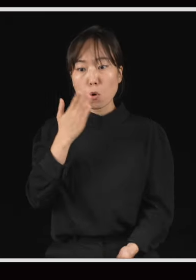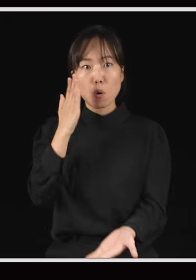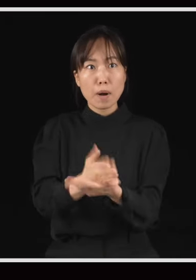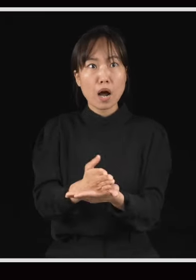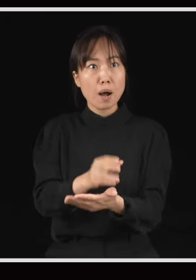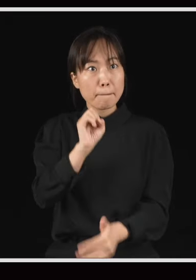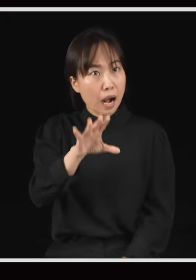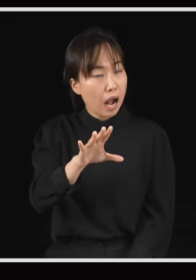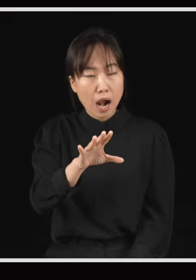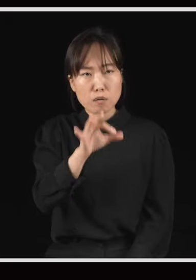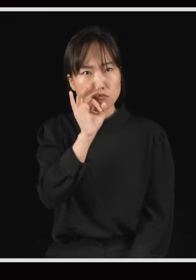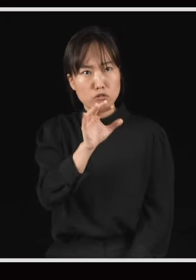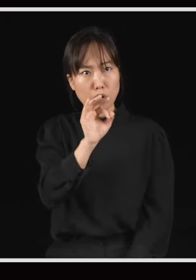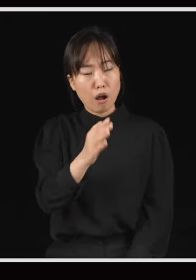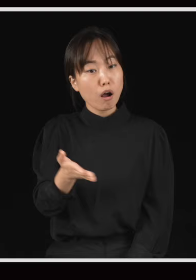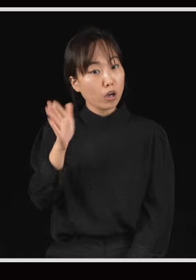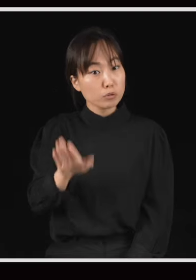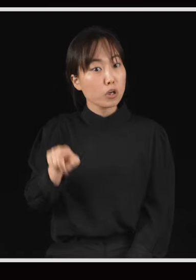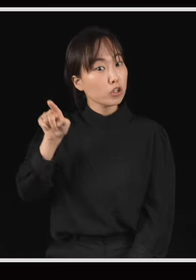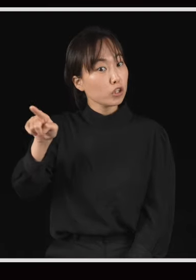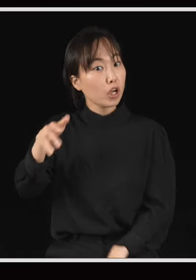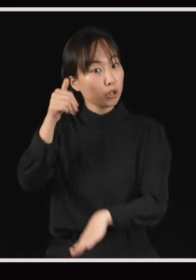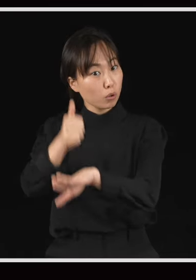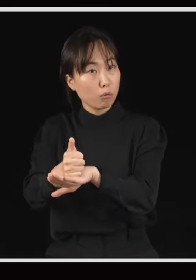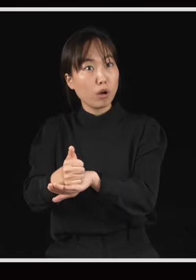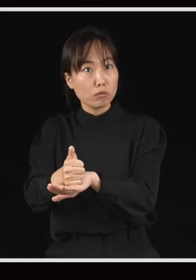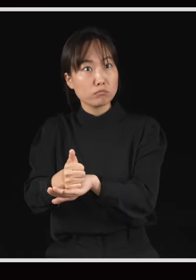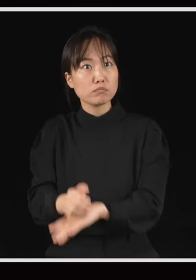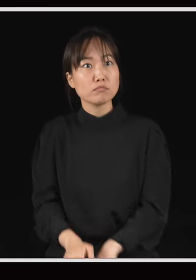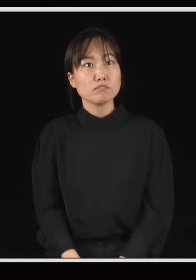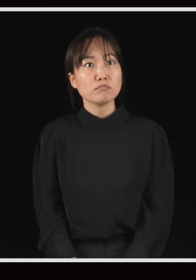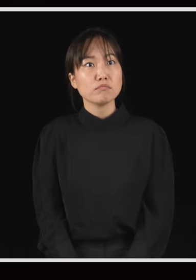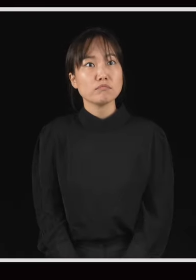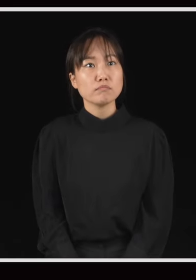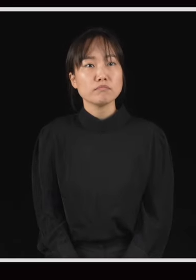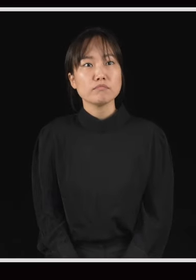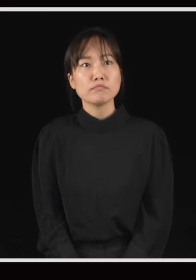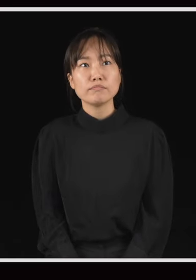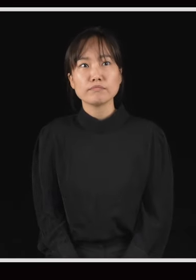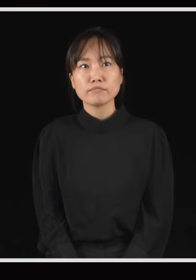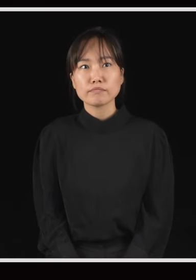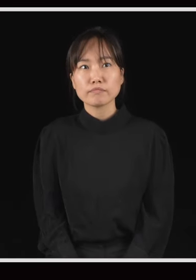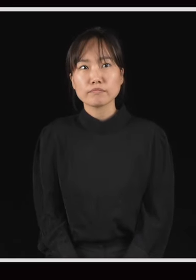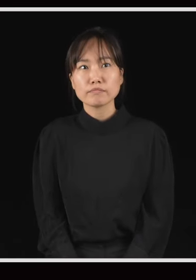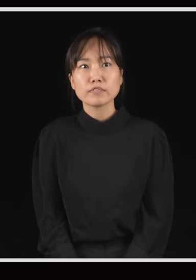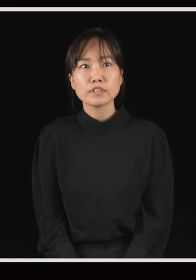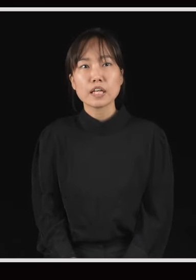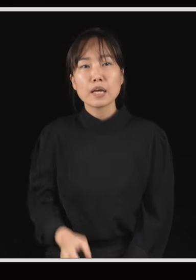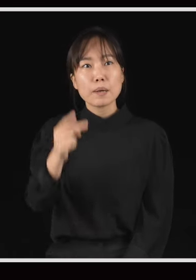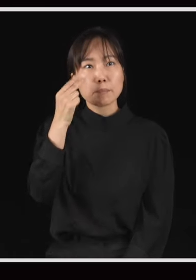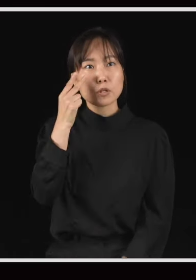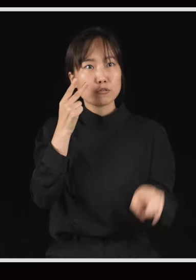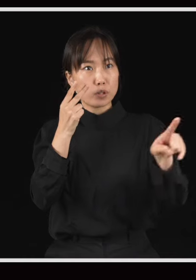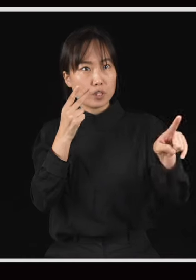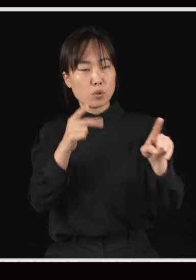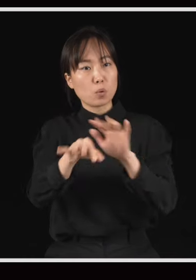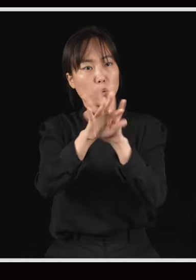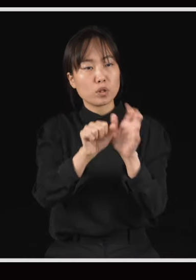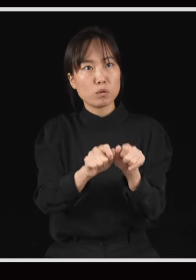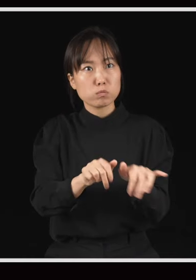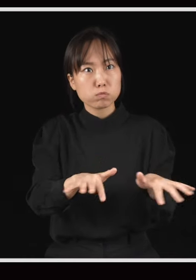카니부어를 하고 말고를 이제 얘기를 하지는 않겠지만 사실은 사실인 거죠. 자, 미국에서 수명이 줄어든